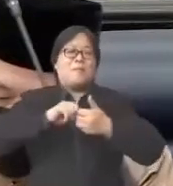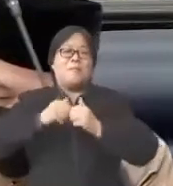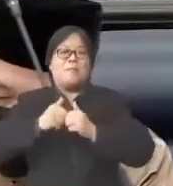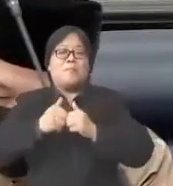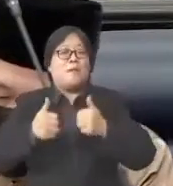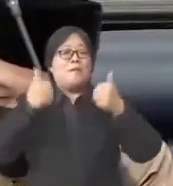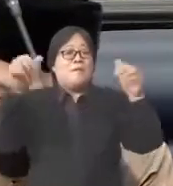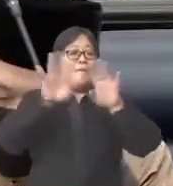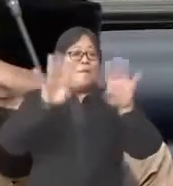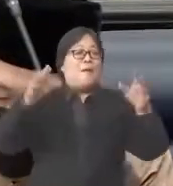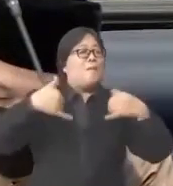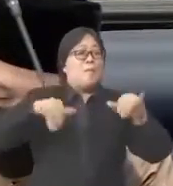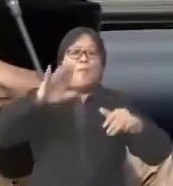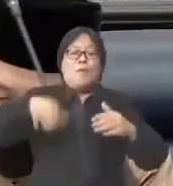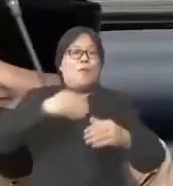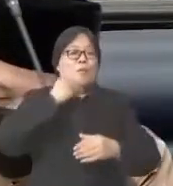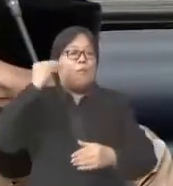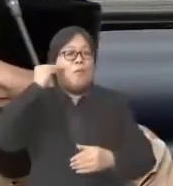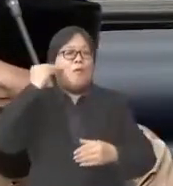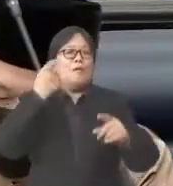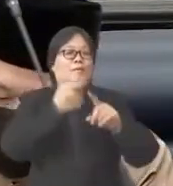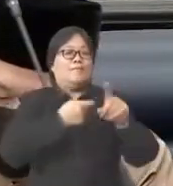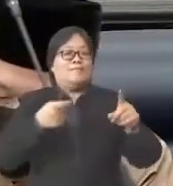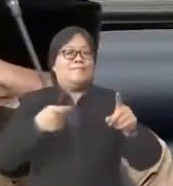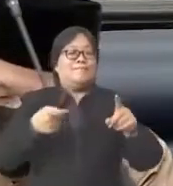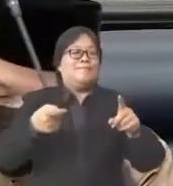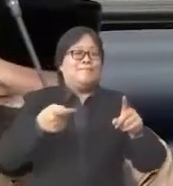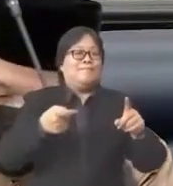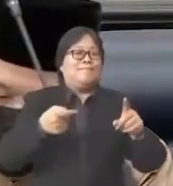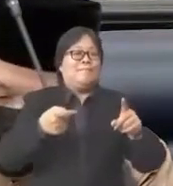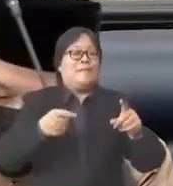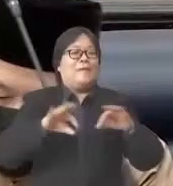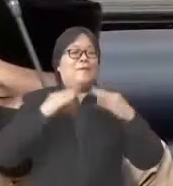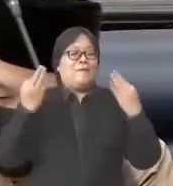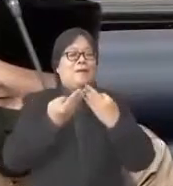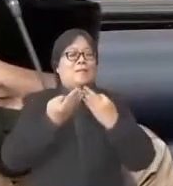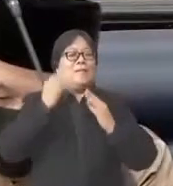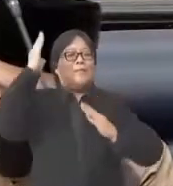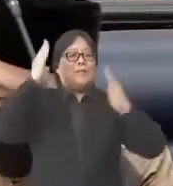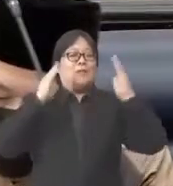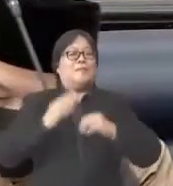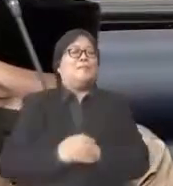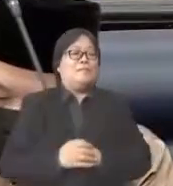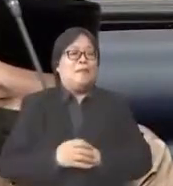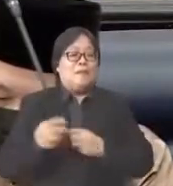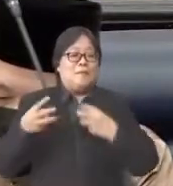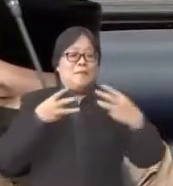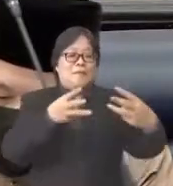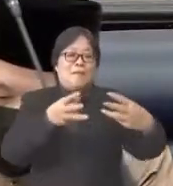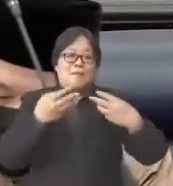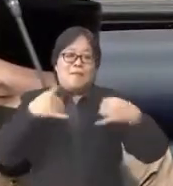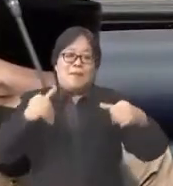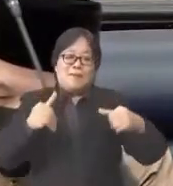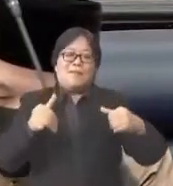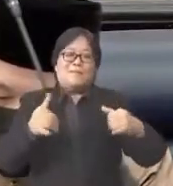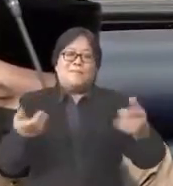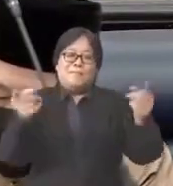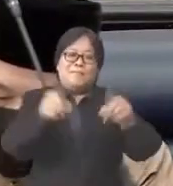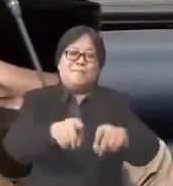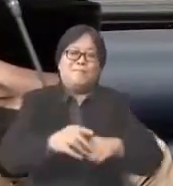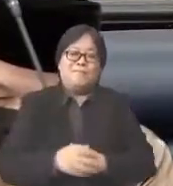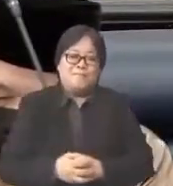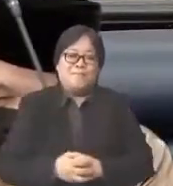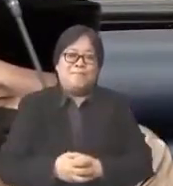barisan hadapan kita belum pulang dari perbatasan ke pangkuan keluarga Malaysia peperangan masih membara di luar